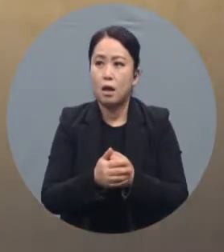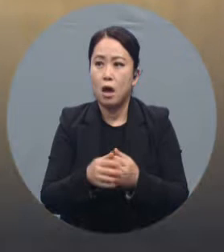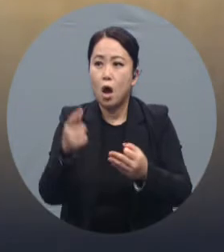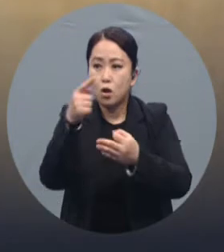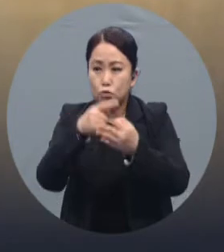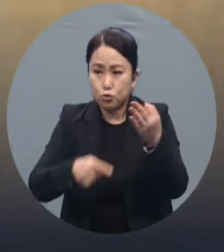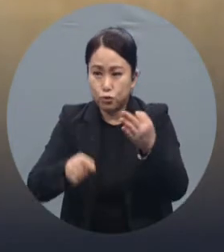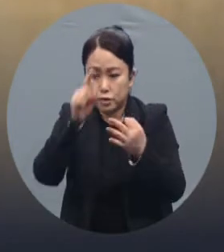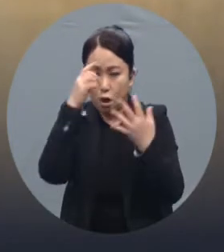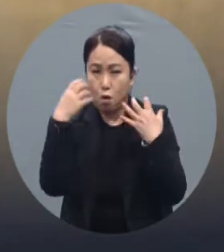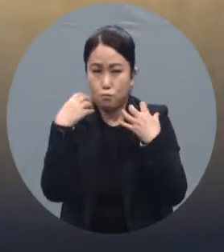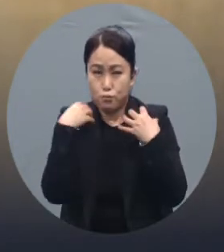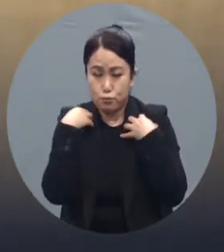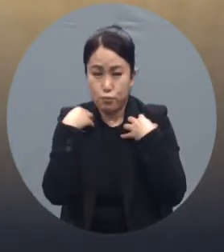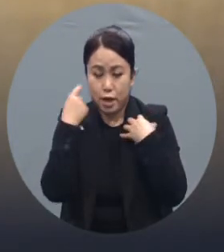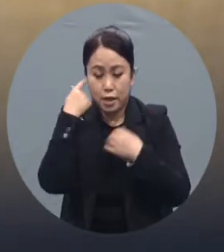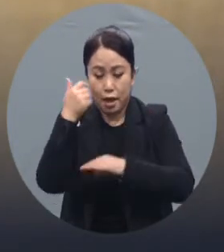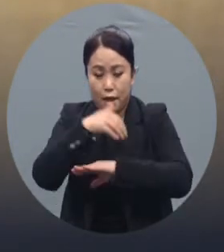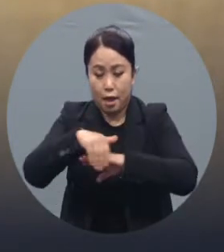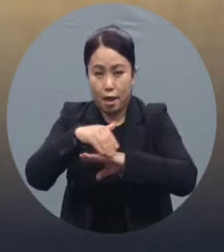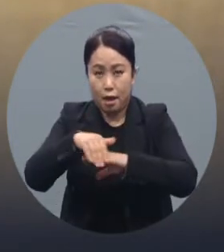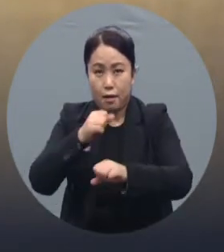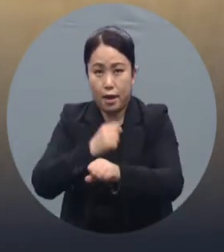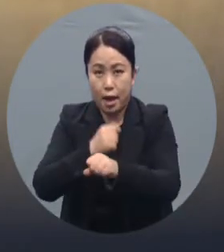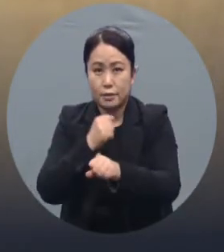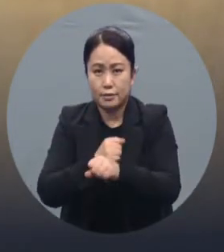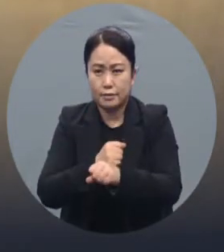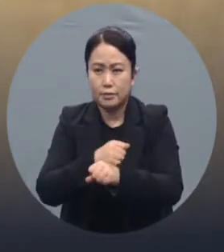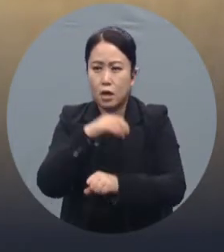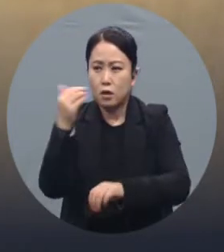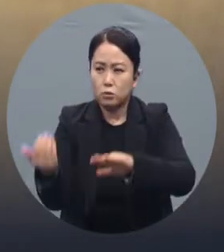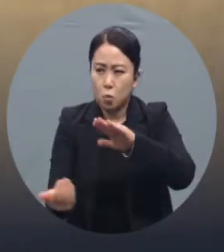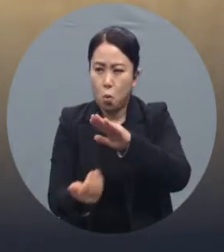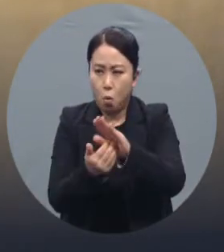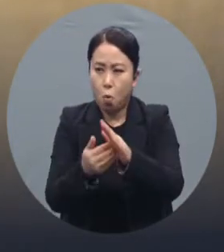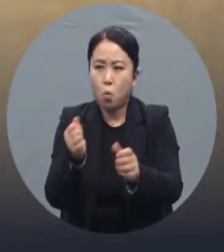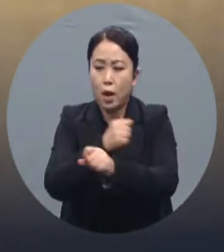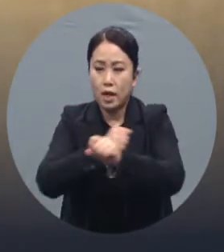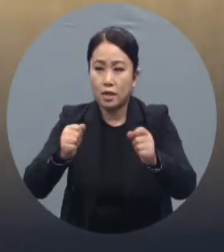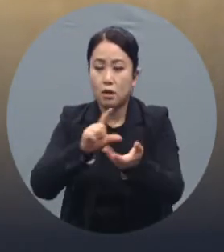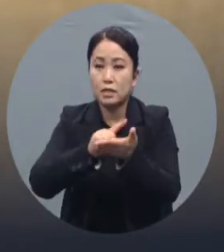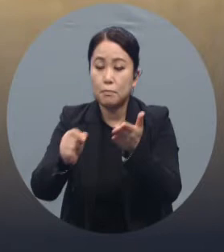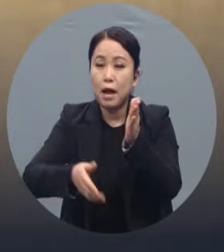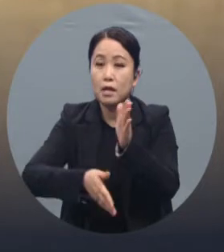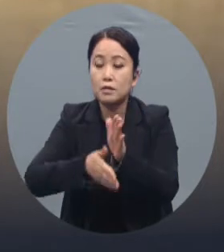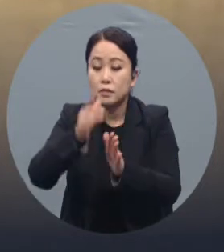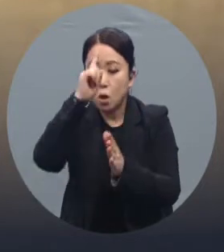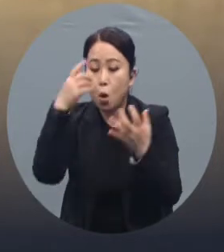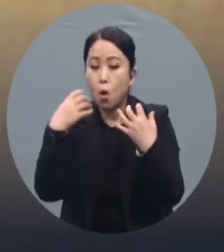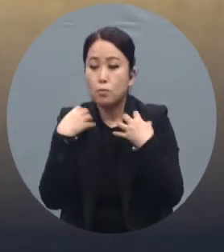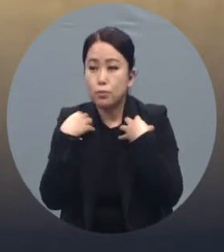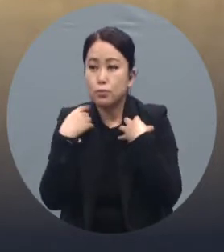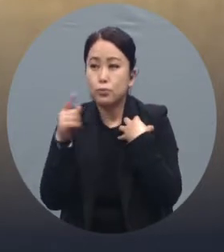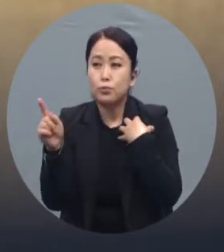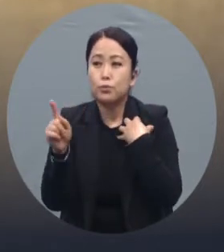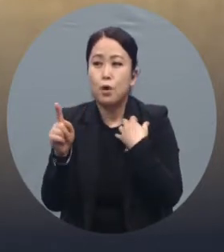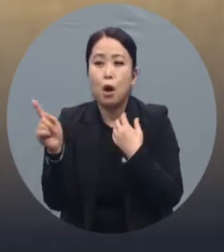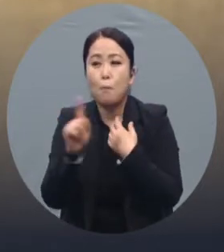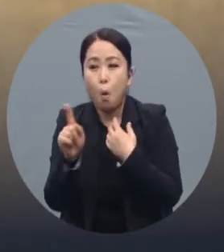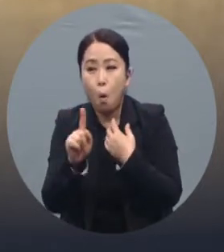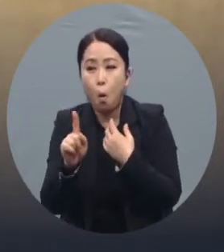지향하는 초강력 지방정부의 형태의 궁극적인 형태는 통합된